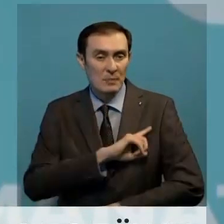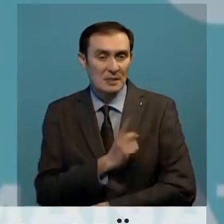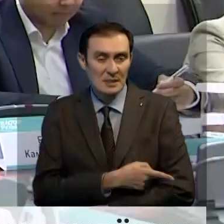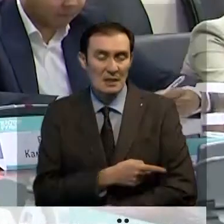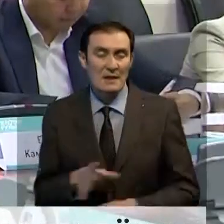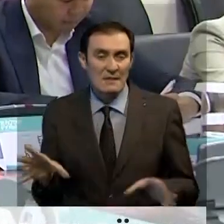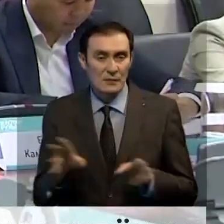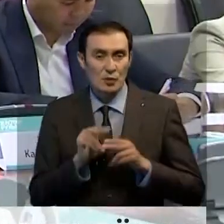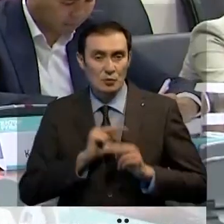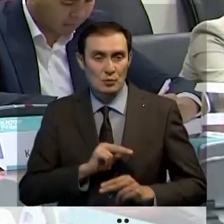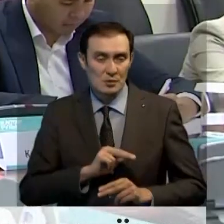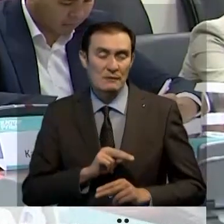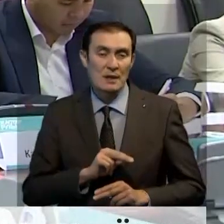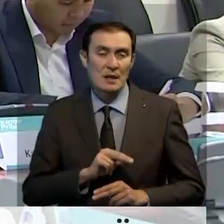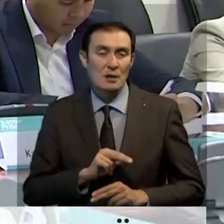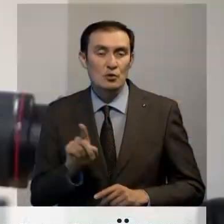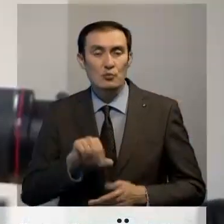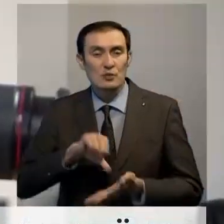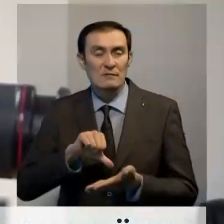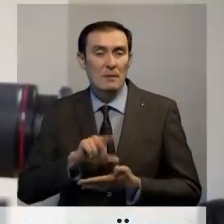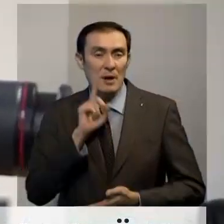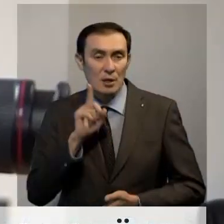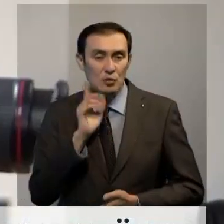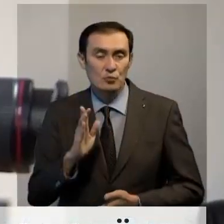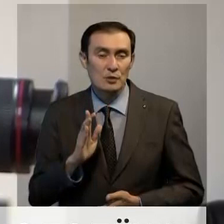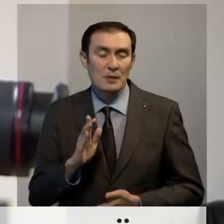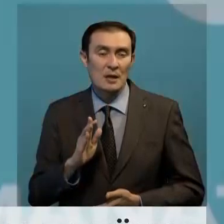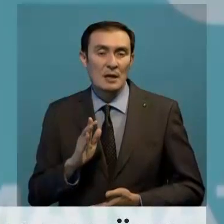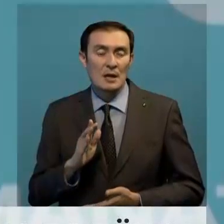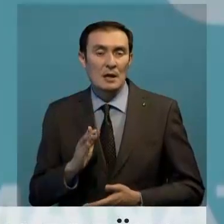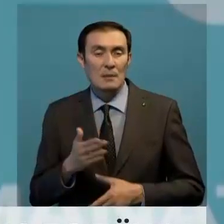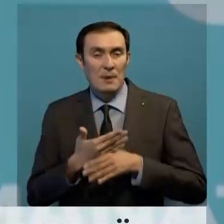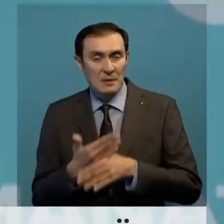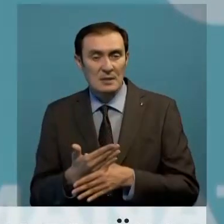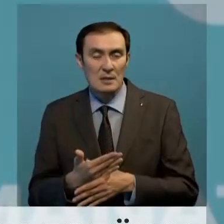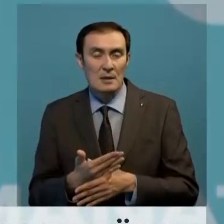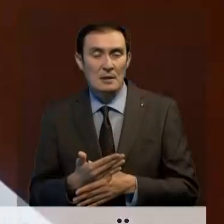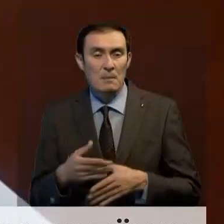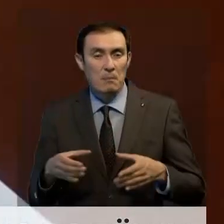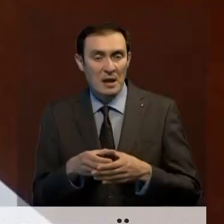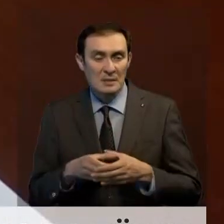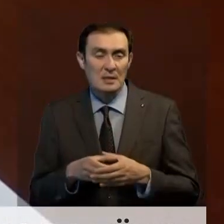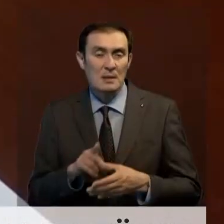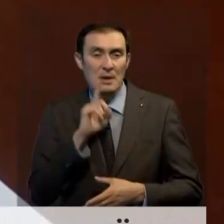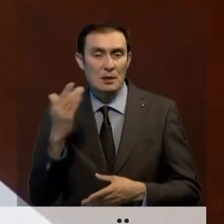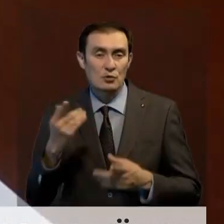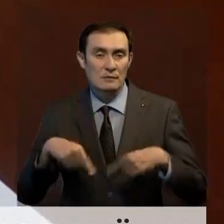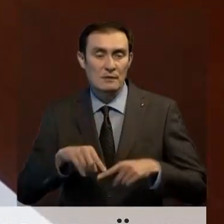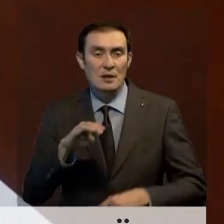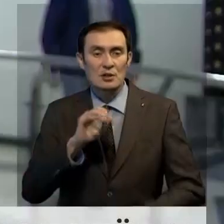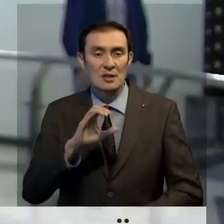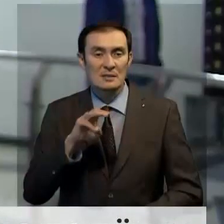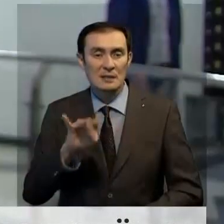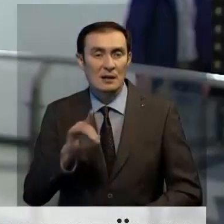сотрудничестве. По вовлечению молодежи мы будем рассчитывать на поддержку партии и молодежного крыла